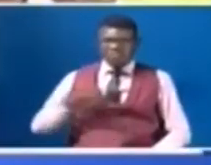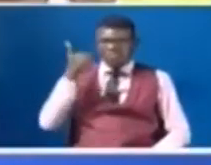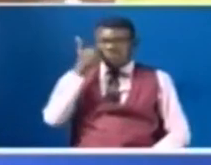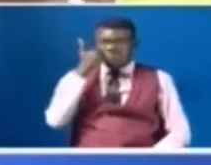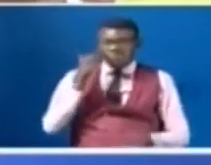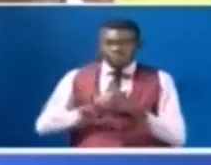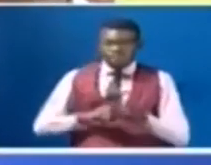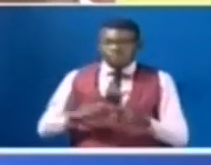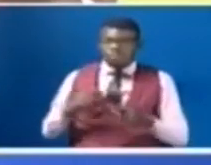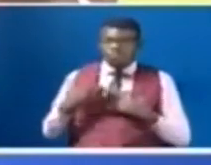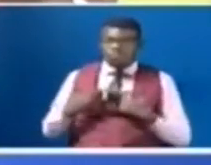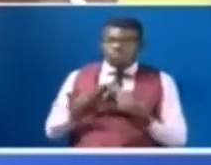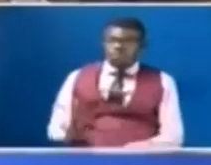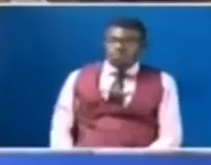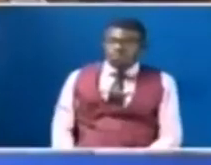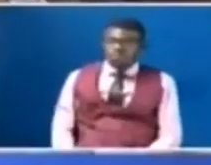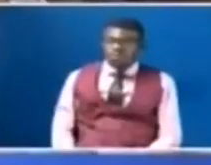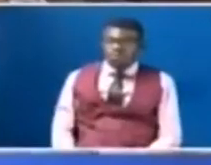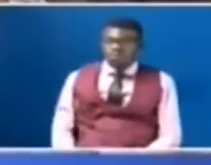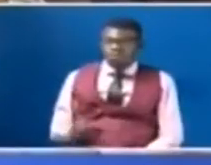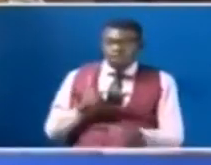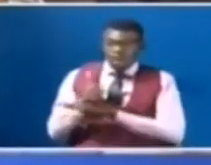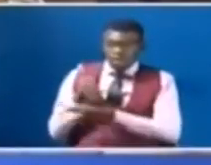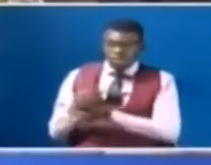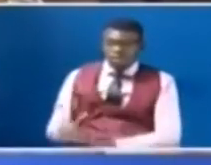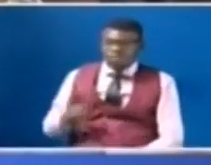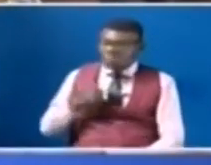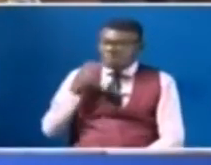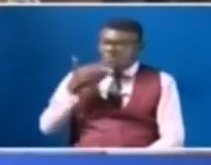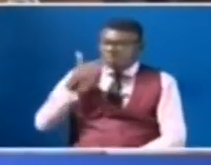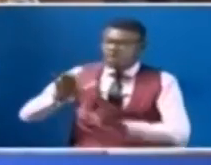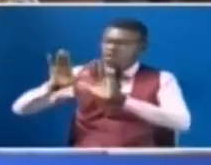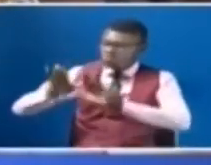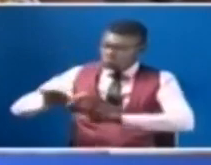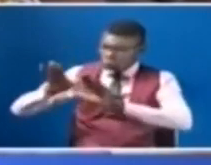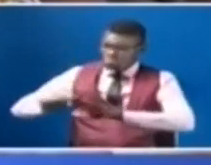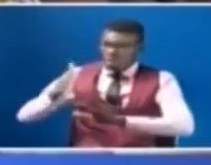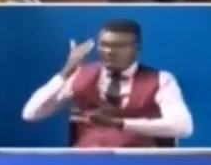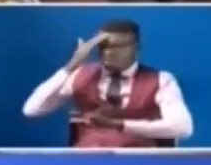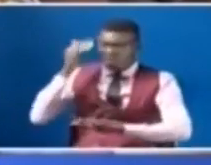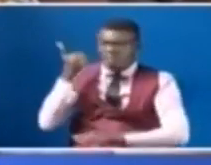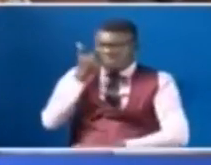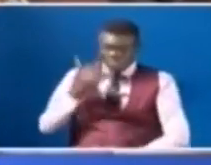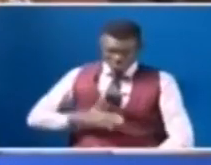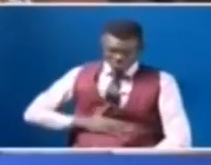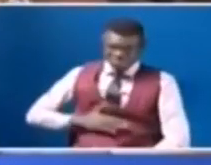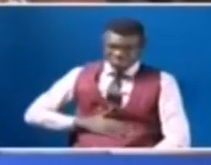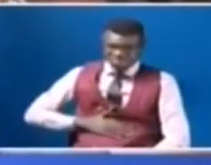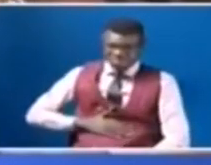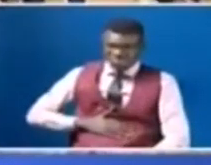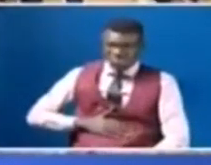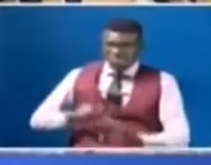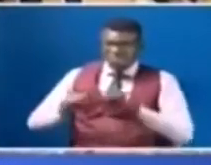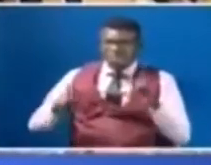yanaanza kuflow hata ujui unasema nini. Mimi nimeambia mzee ruti chini hata kama uko na alisa ndio. Lakini ukali haisaidii